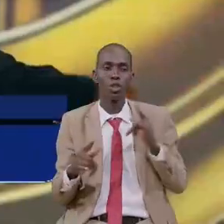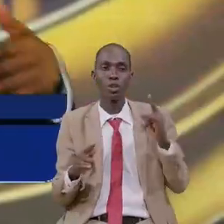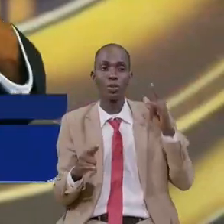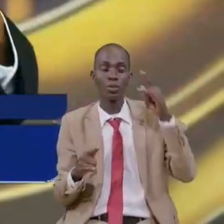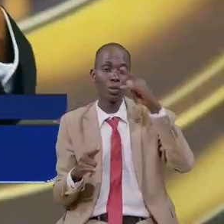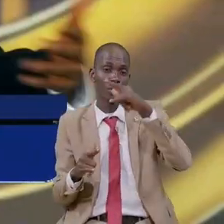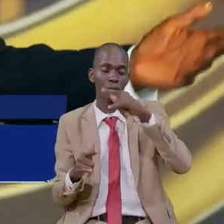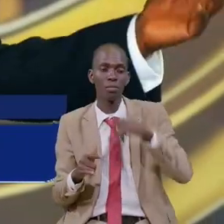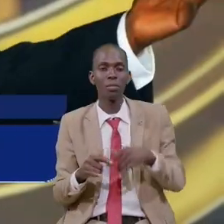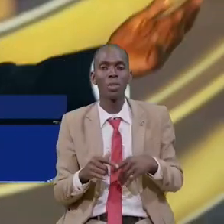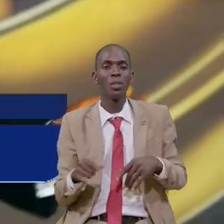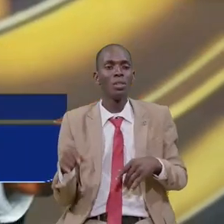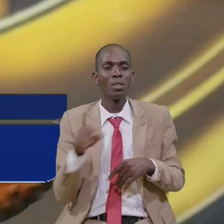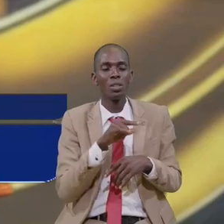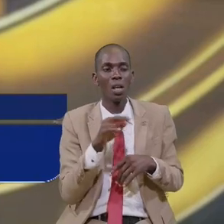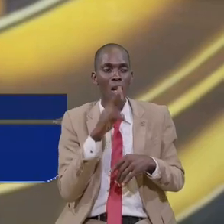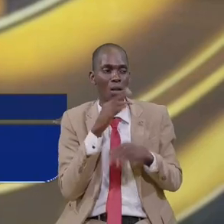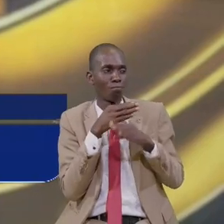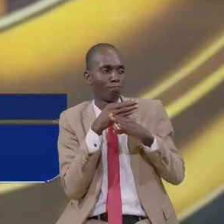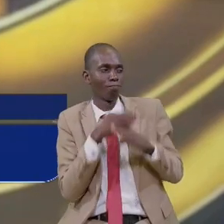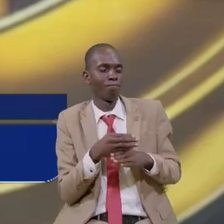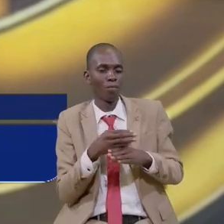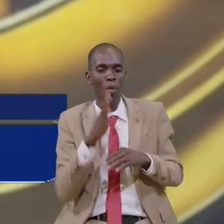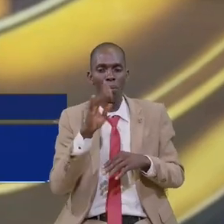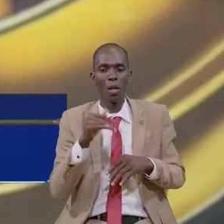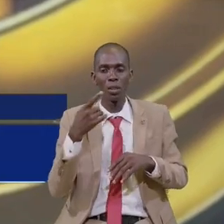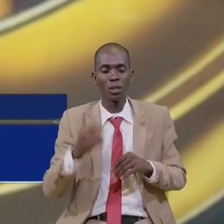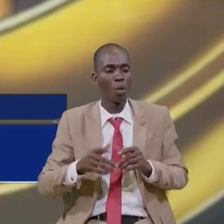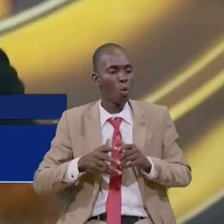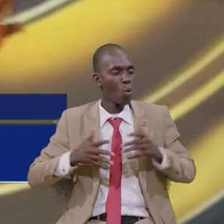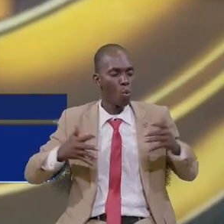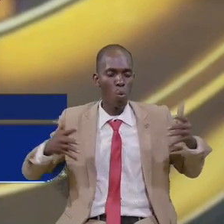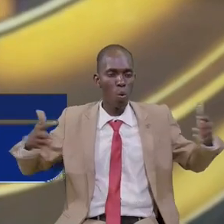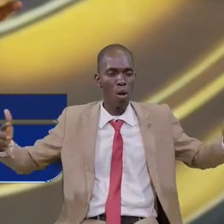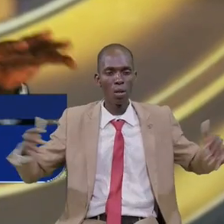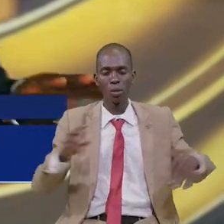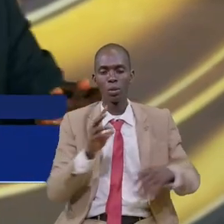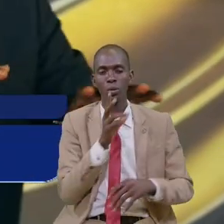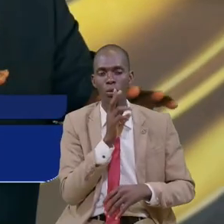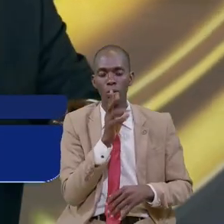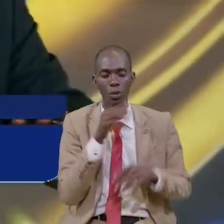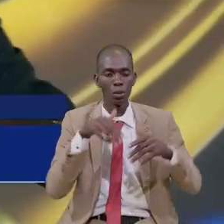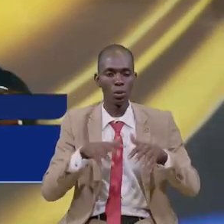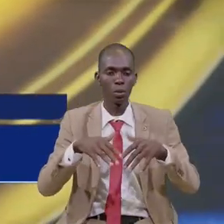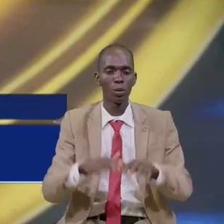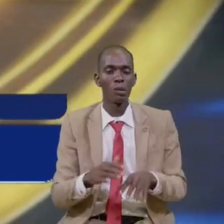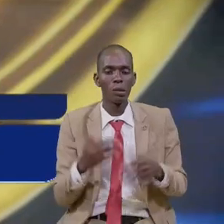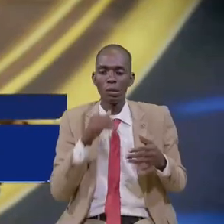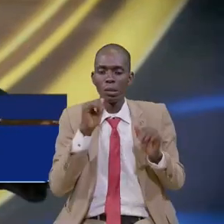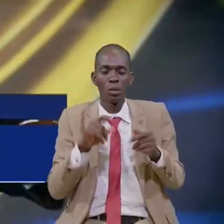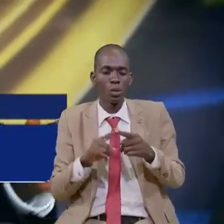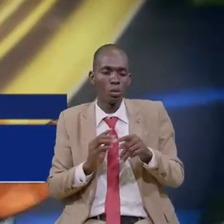ils étaient limités par le grand océan. Ils ne pouvaient pas traverser l'océan. Ainsi donc, Ils